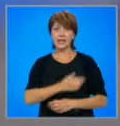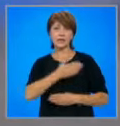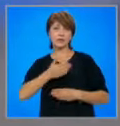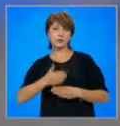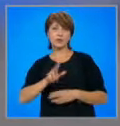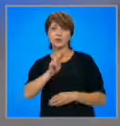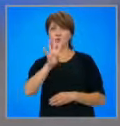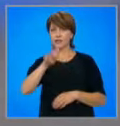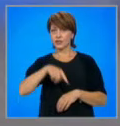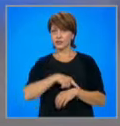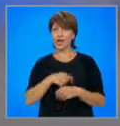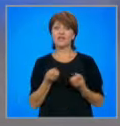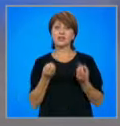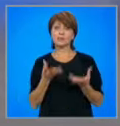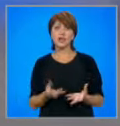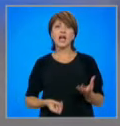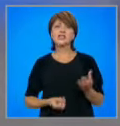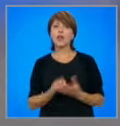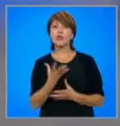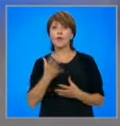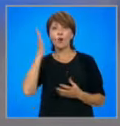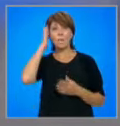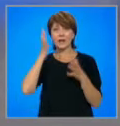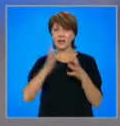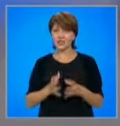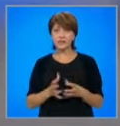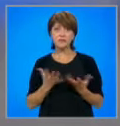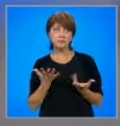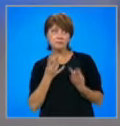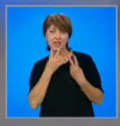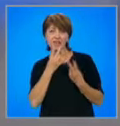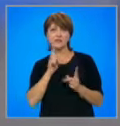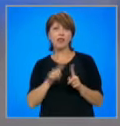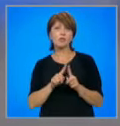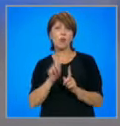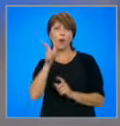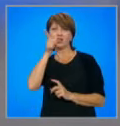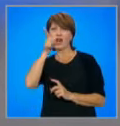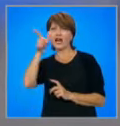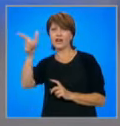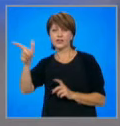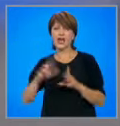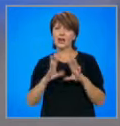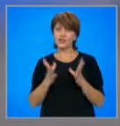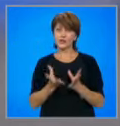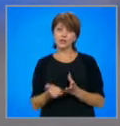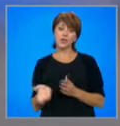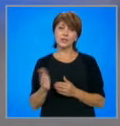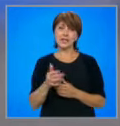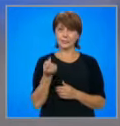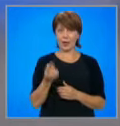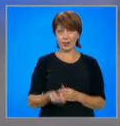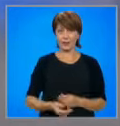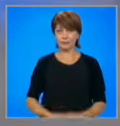последните 24 часа възможността за ново правителство като че ли изглежда все по-далечна. Всичко по темата следва и още